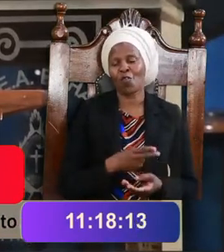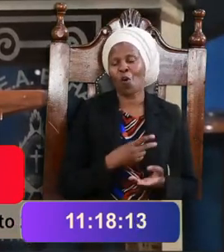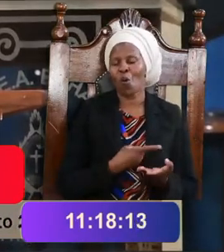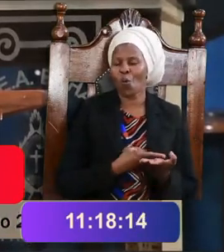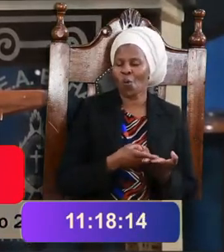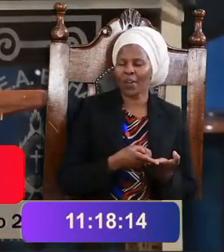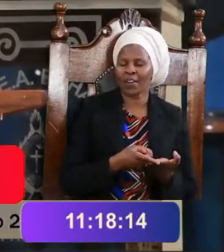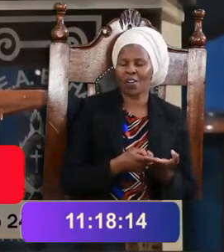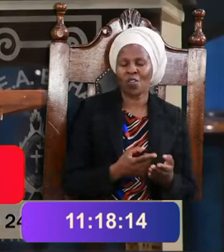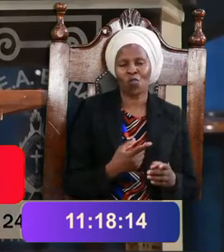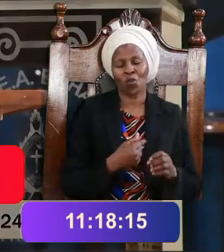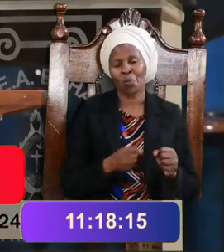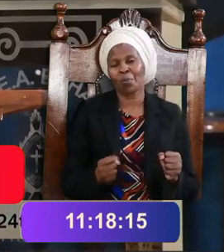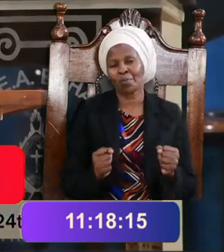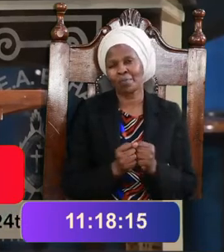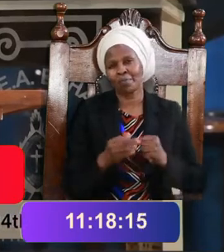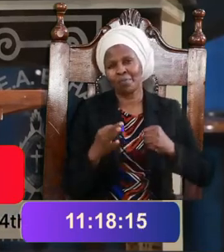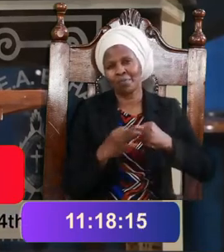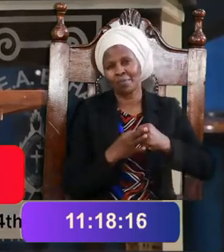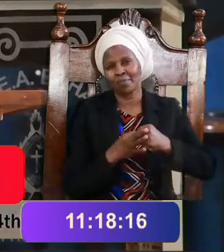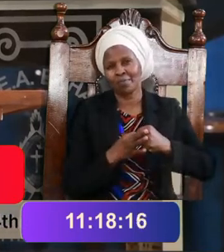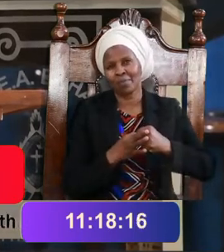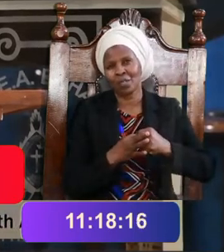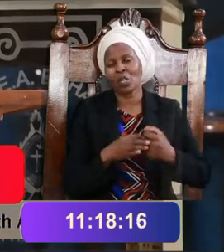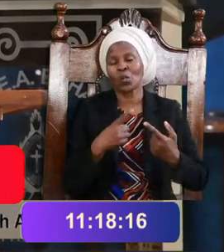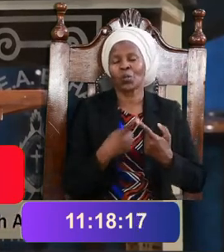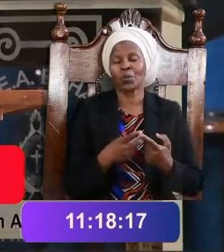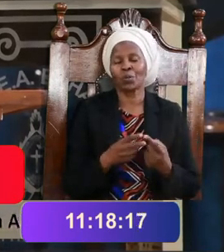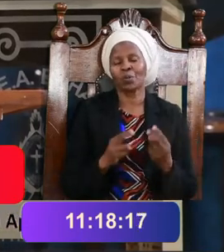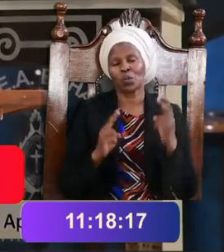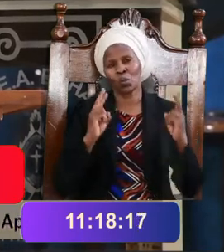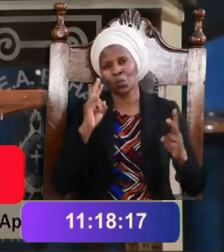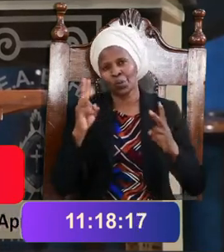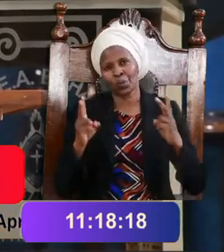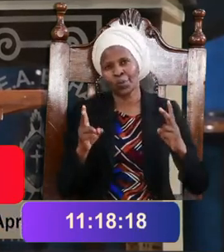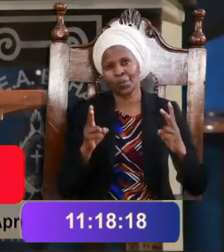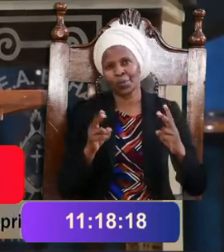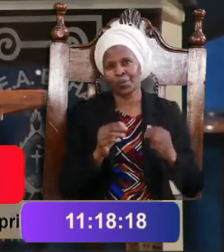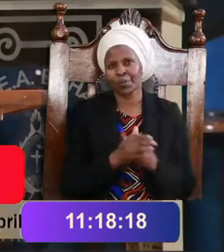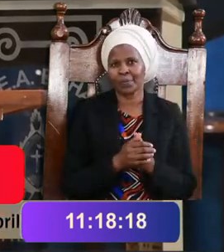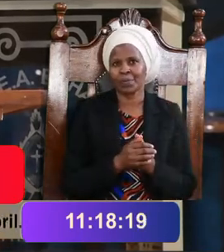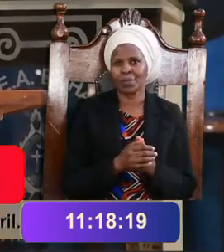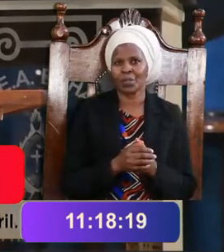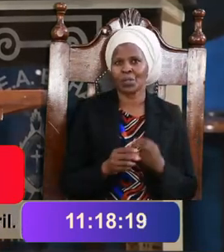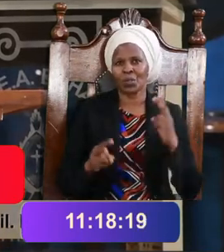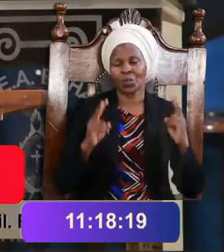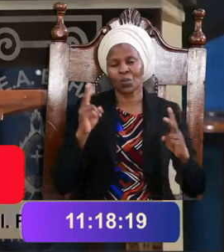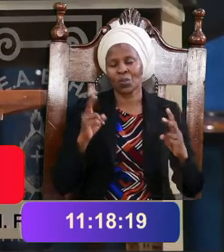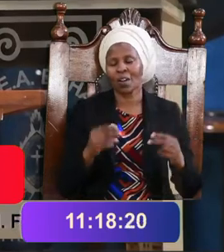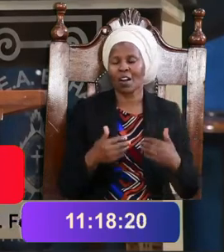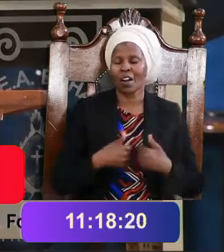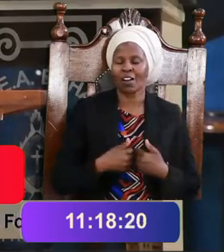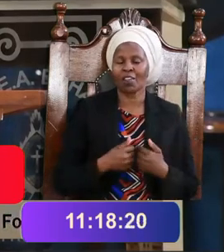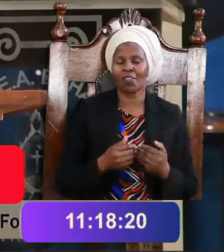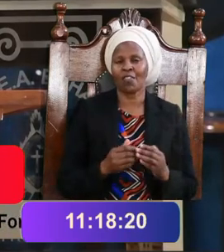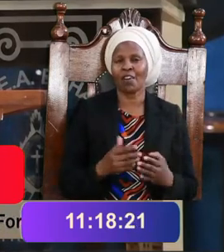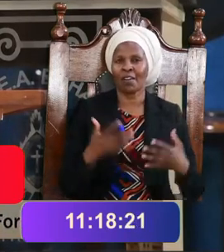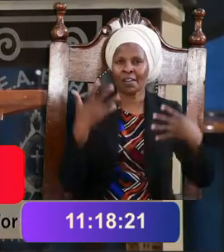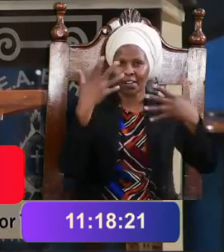18 mpaka tarehe 22. Na tarehe 22 tutakuwa na kesha ambayo